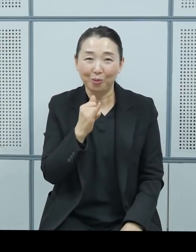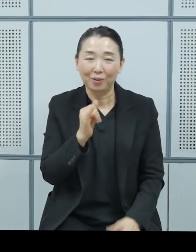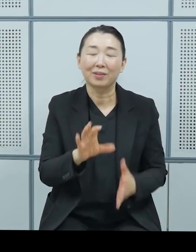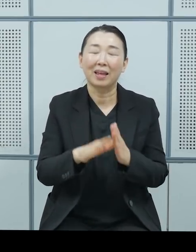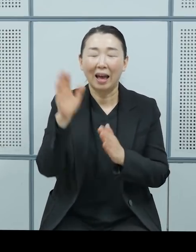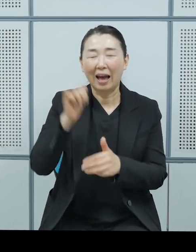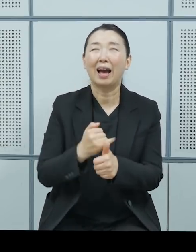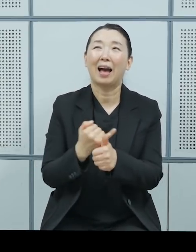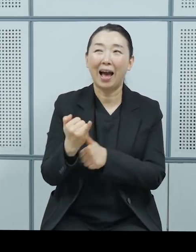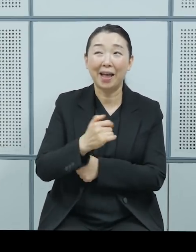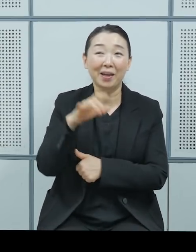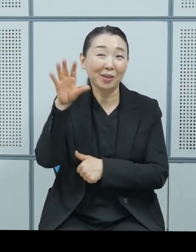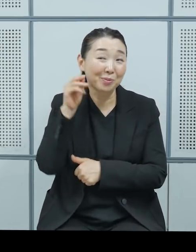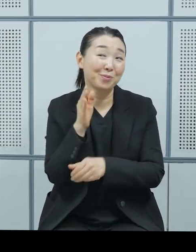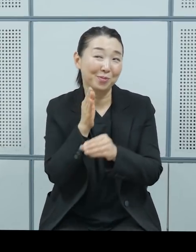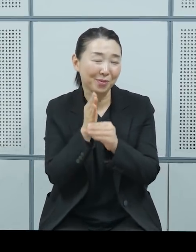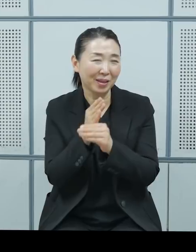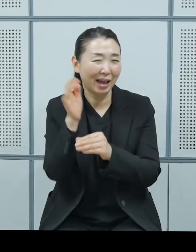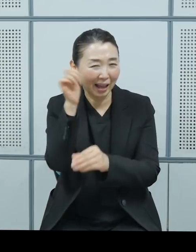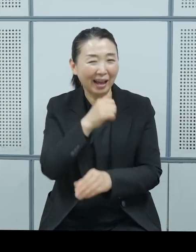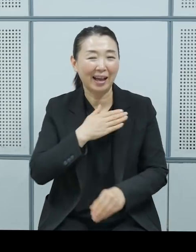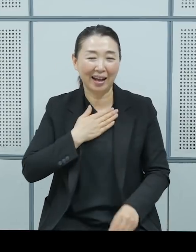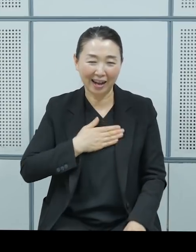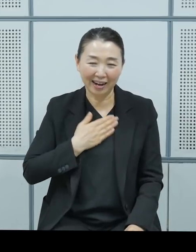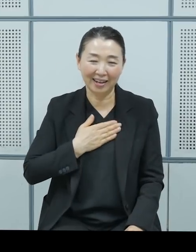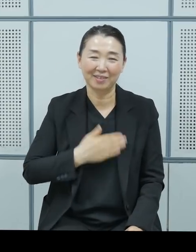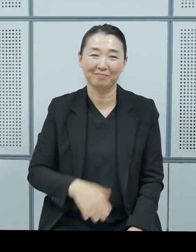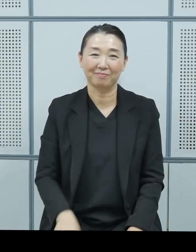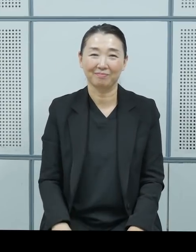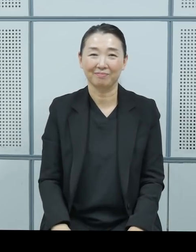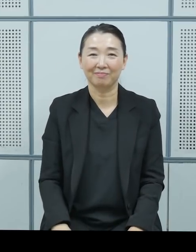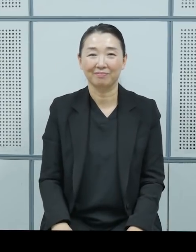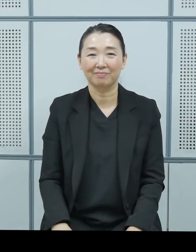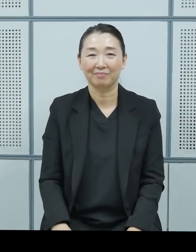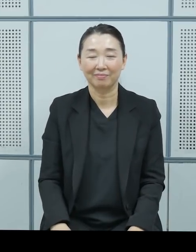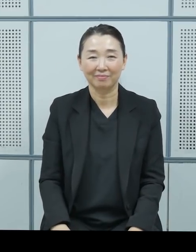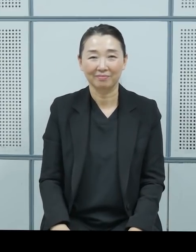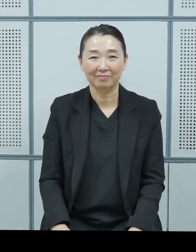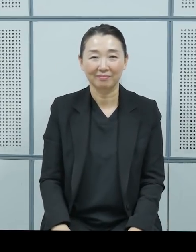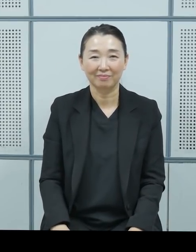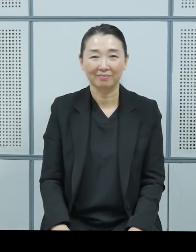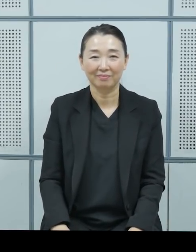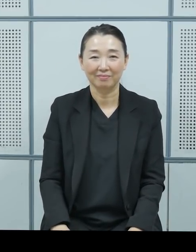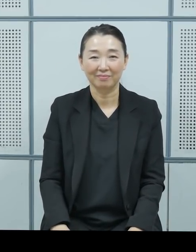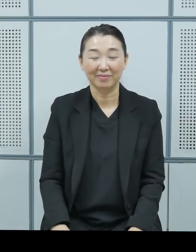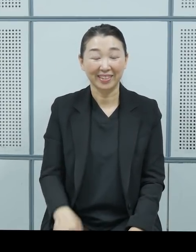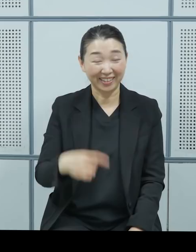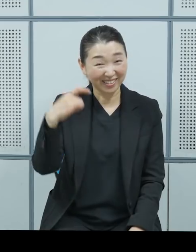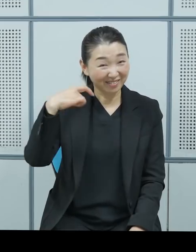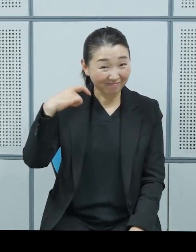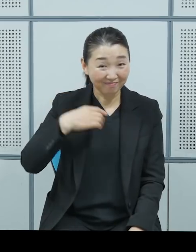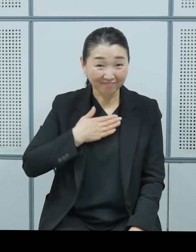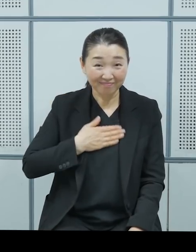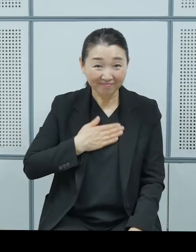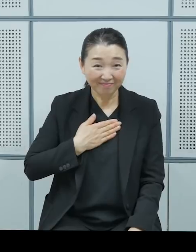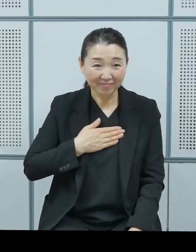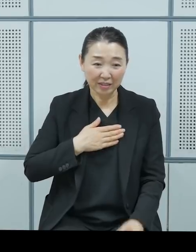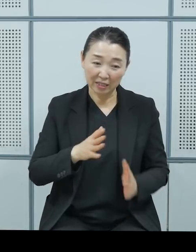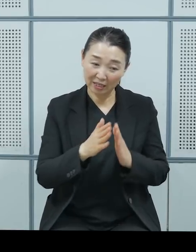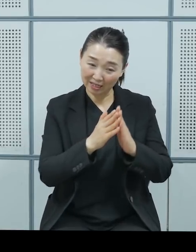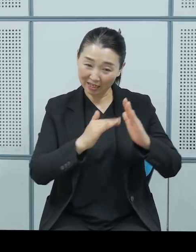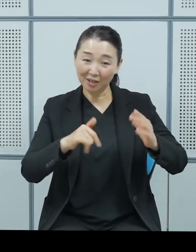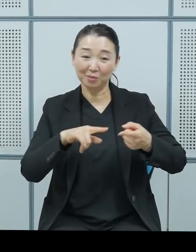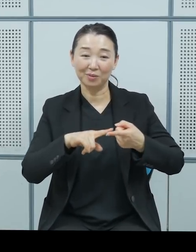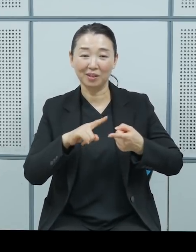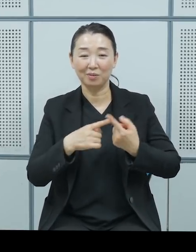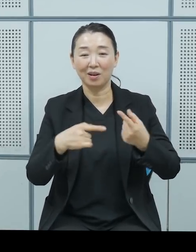이러면 아내가 들었다는 걸 소리. 네, 네. 우리끼리 막 얘기하는 걸 다 들으니까 네네. 그런 느낌 있잖아요. 예,